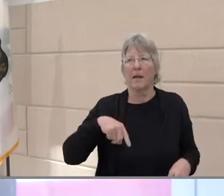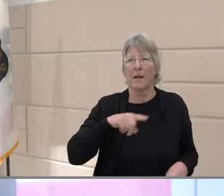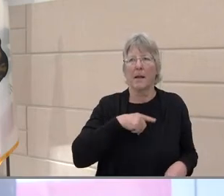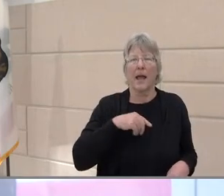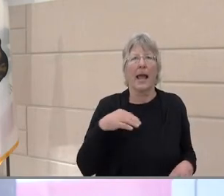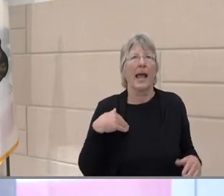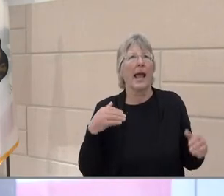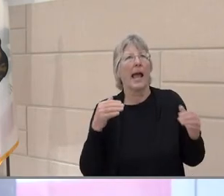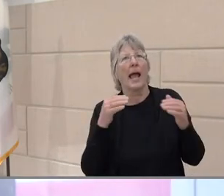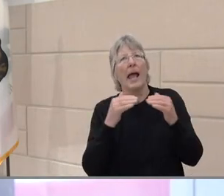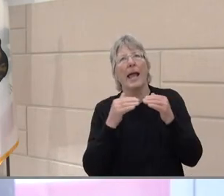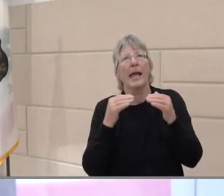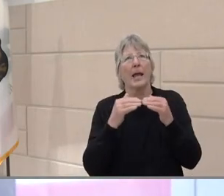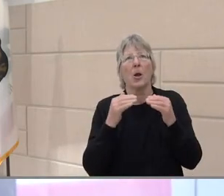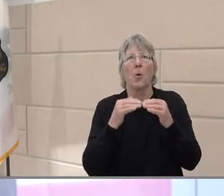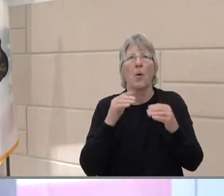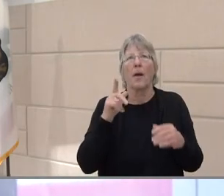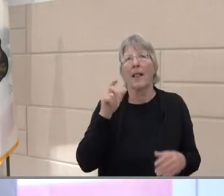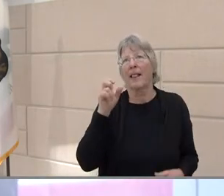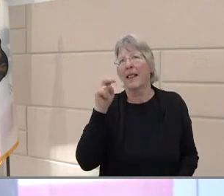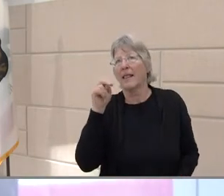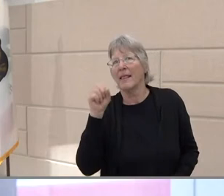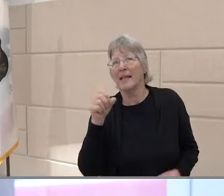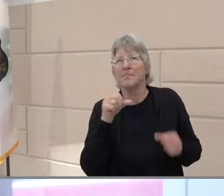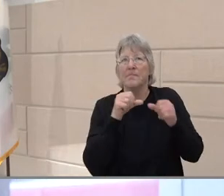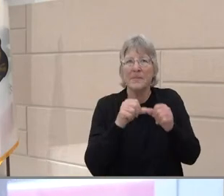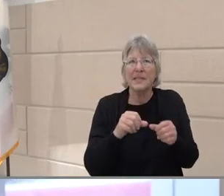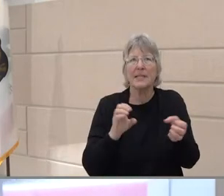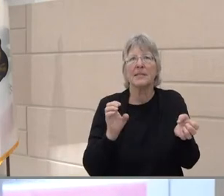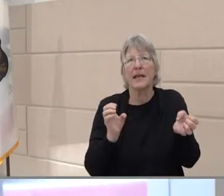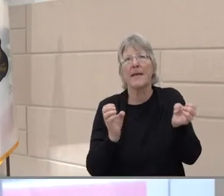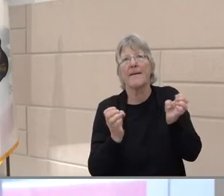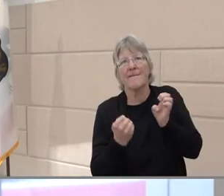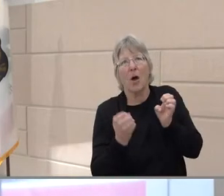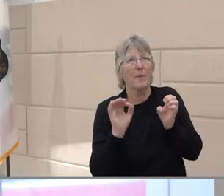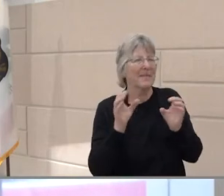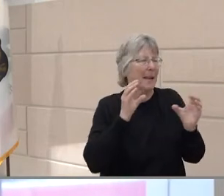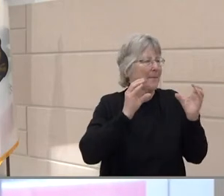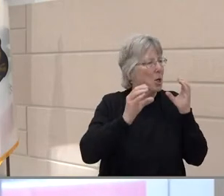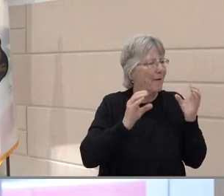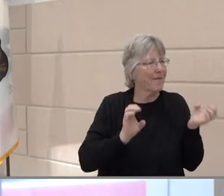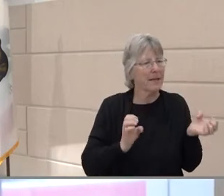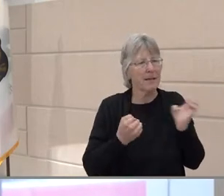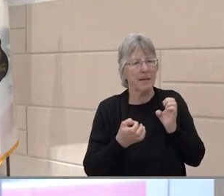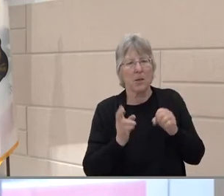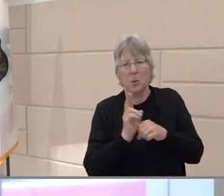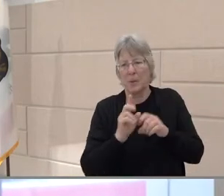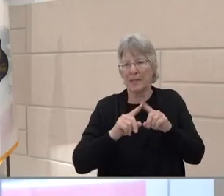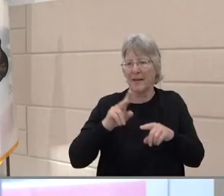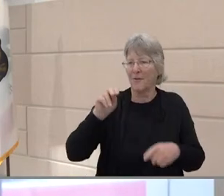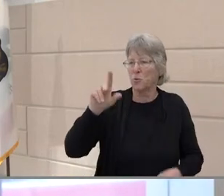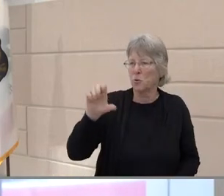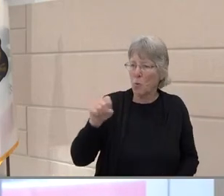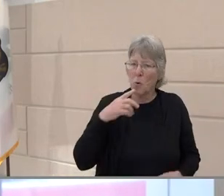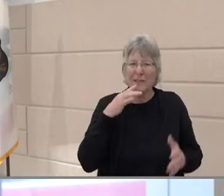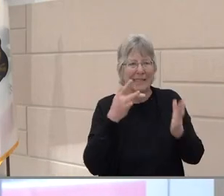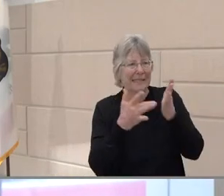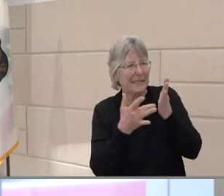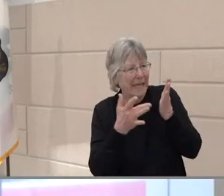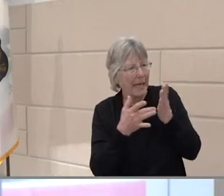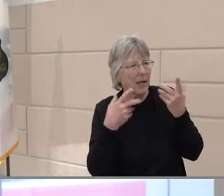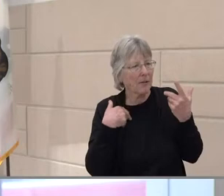នឹងគឺវាមានភាពតាក់ទងគេថាទៅមក